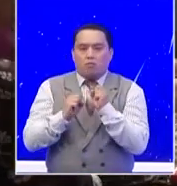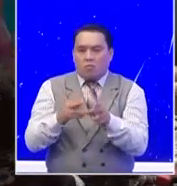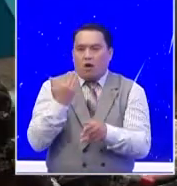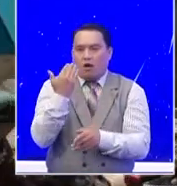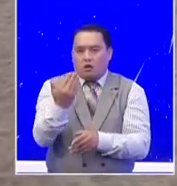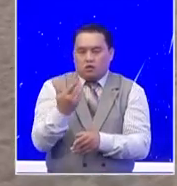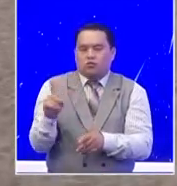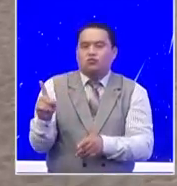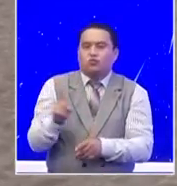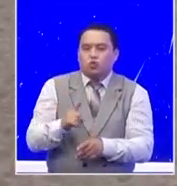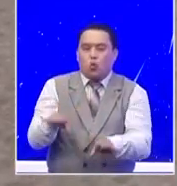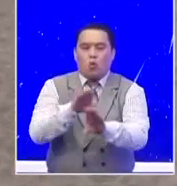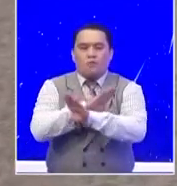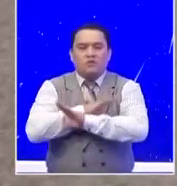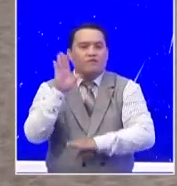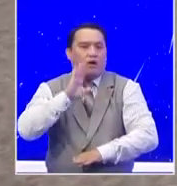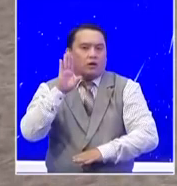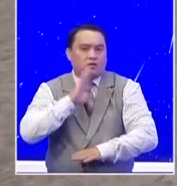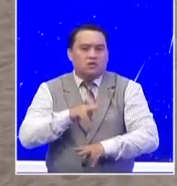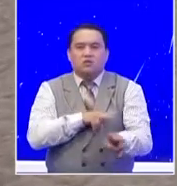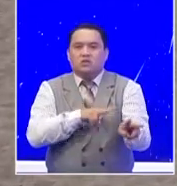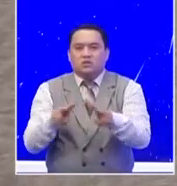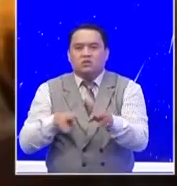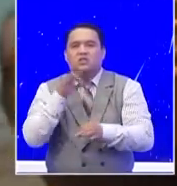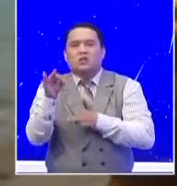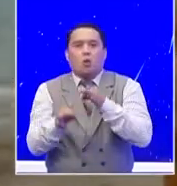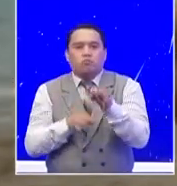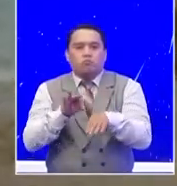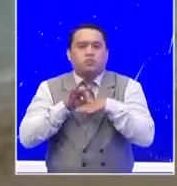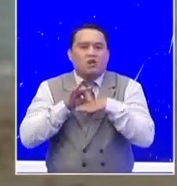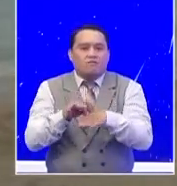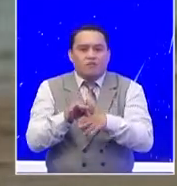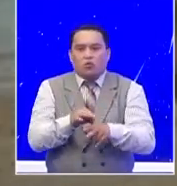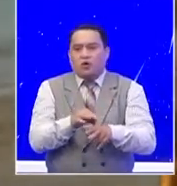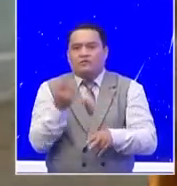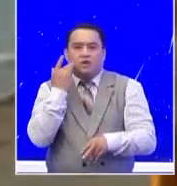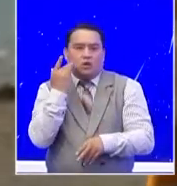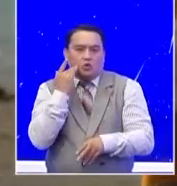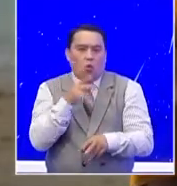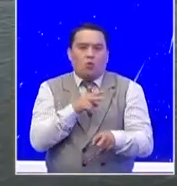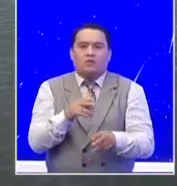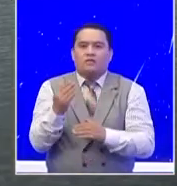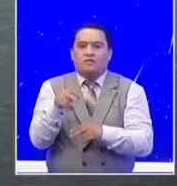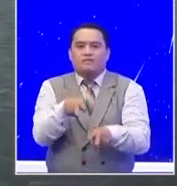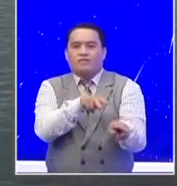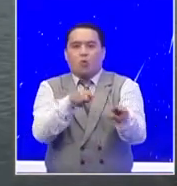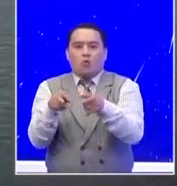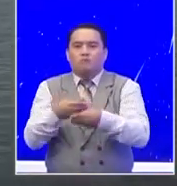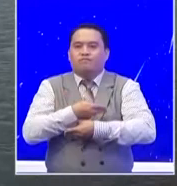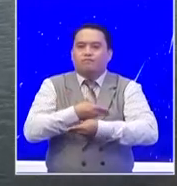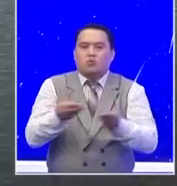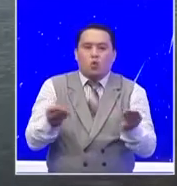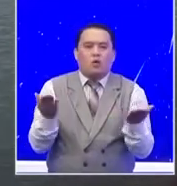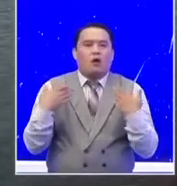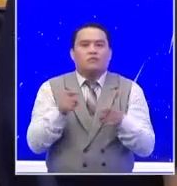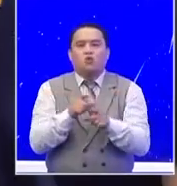них. Дабы не допустить гибели на воде, сотрудники ДЧС Алматинской области проводят водное патрулирование, наблюдают с вышек и раздают листовки